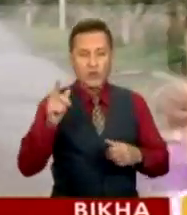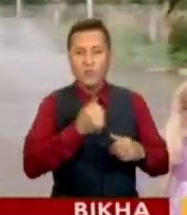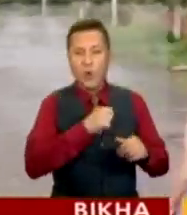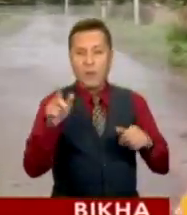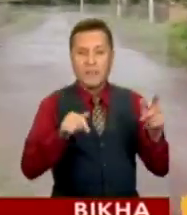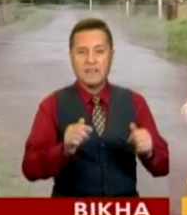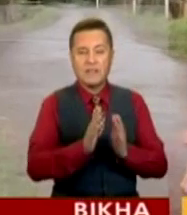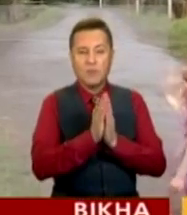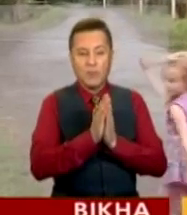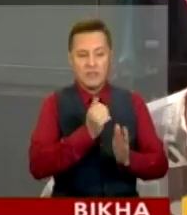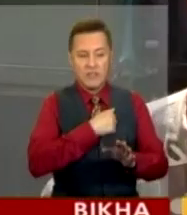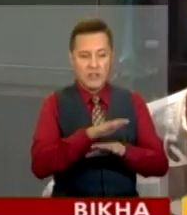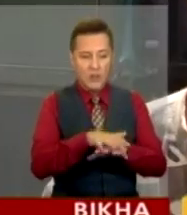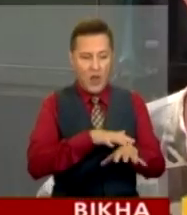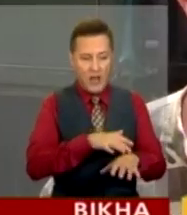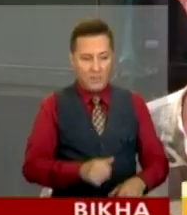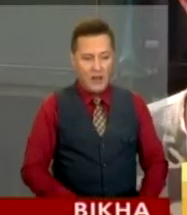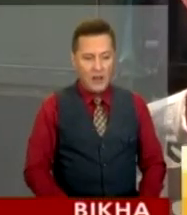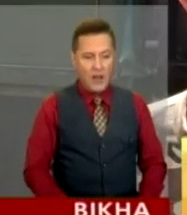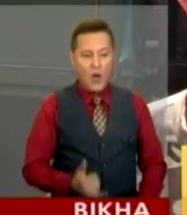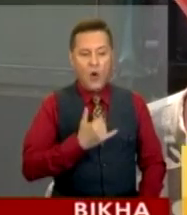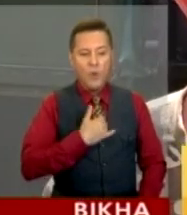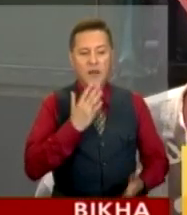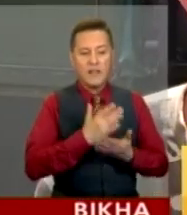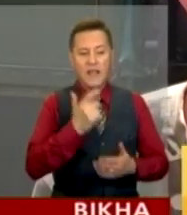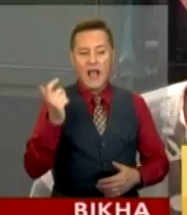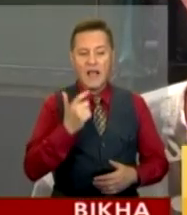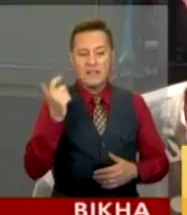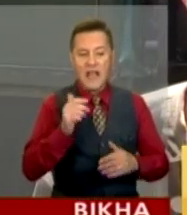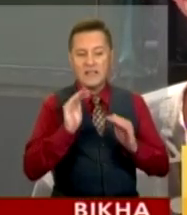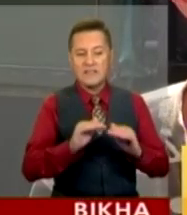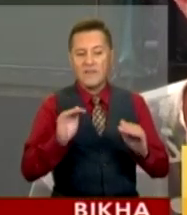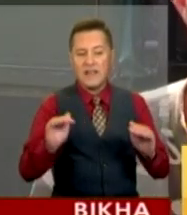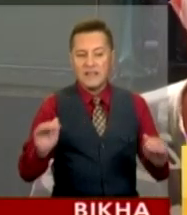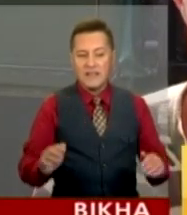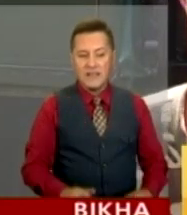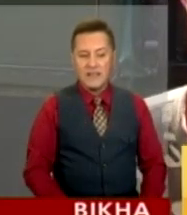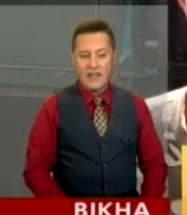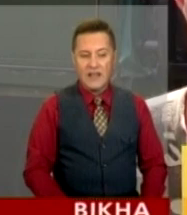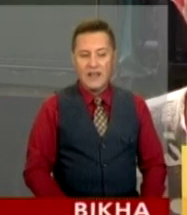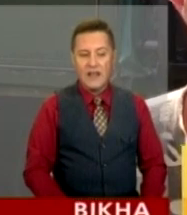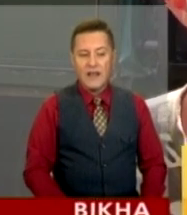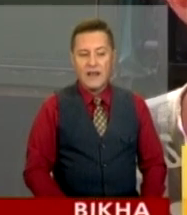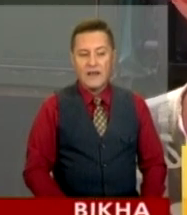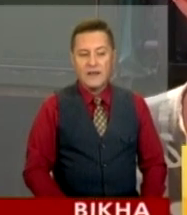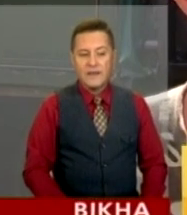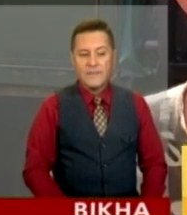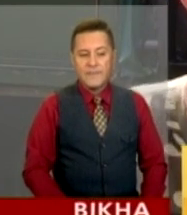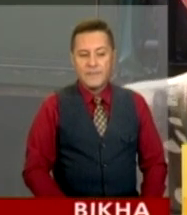перших попросився до армії. У мене є господарство і діти, ну факт теж, ну нема кого просто із